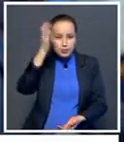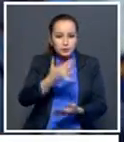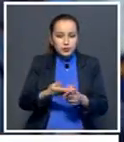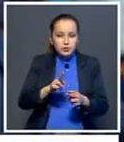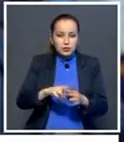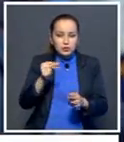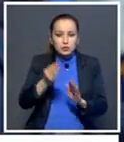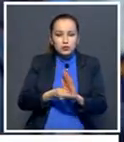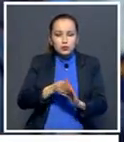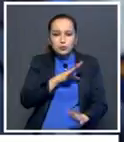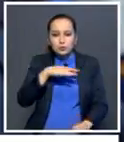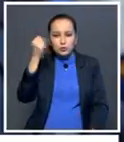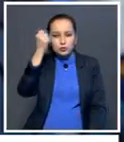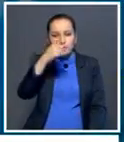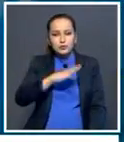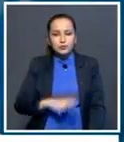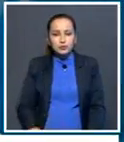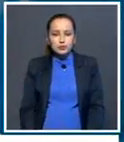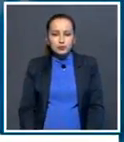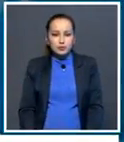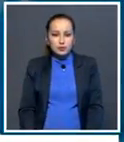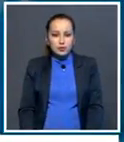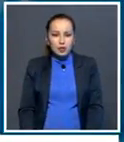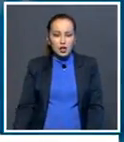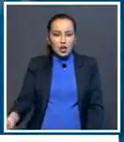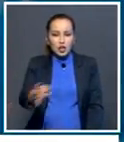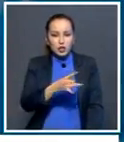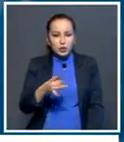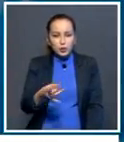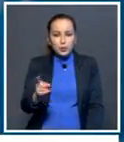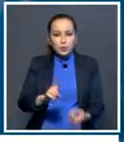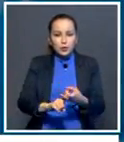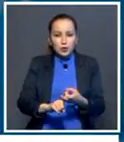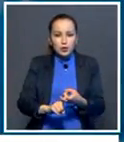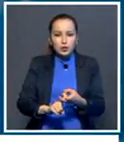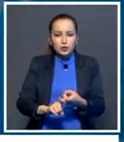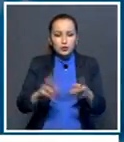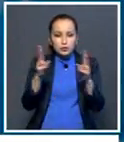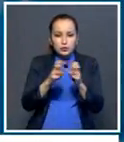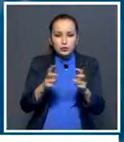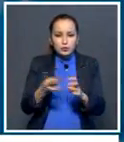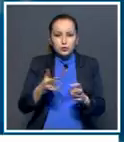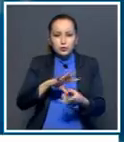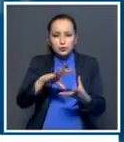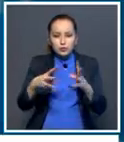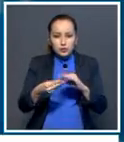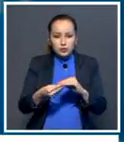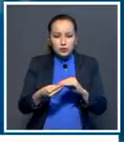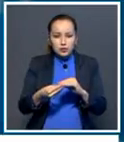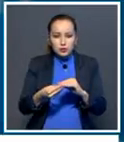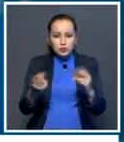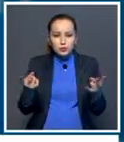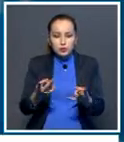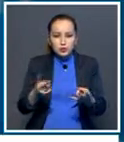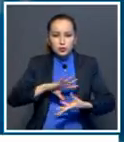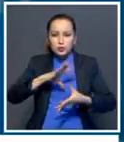табыс тапқандар көбейген. Региондар бойынша рейтинг шығару керек мәселесі проблем болып тұр қазір. Сол